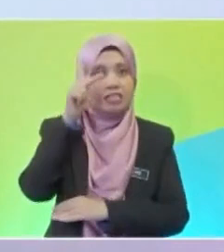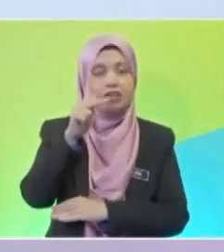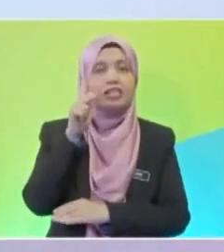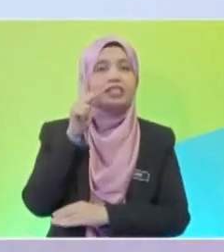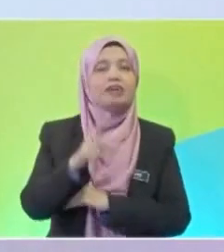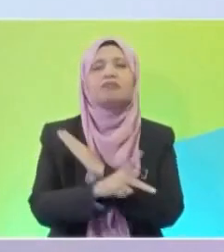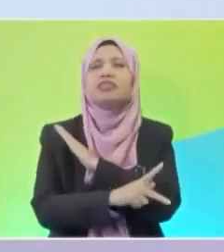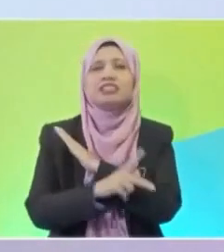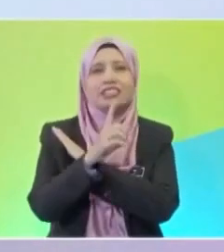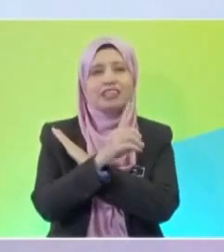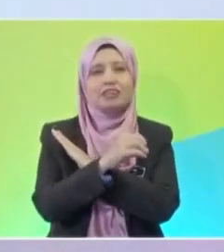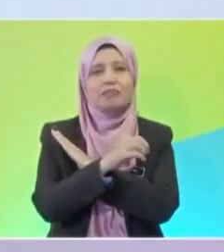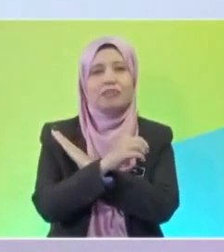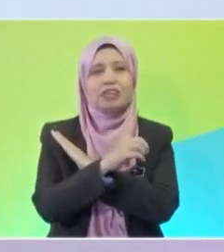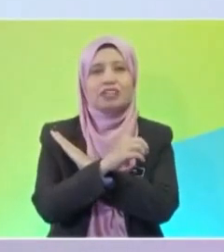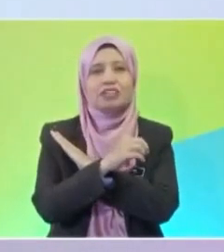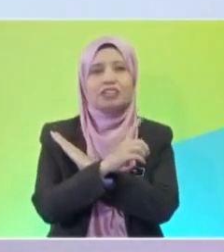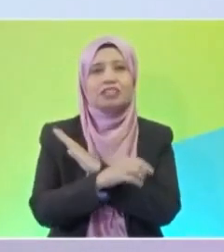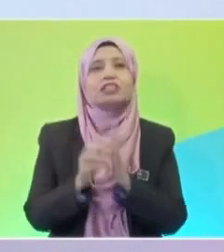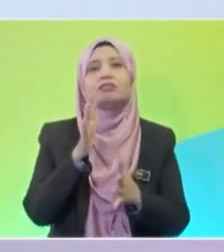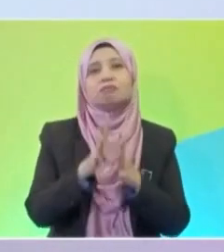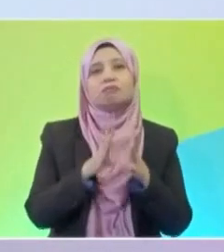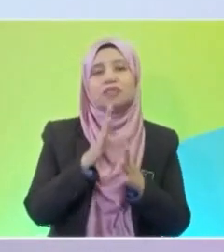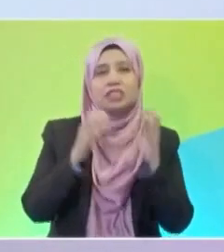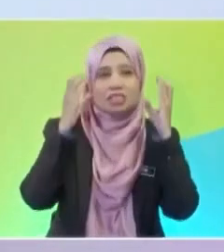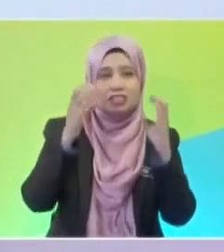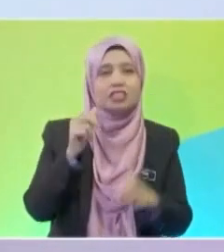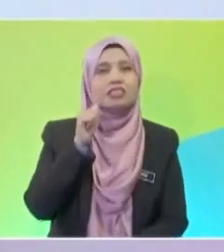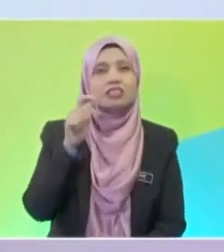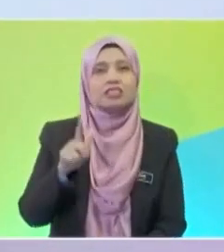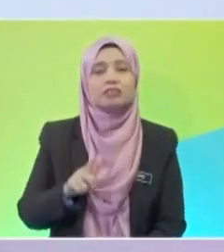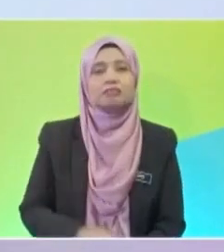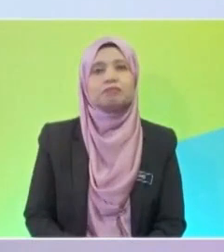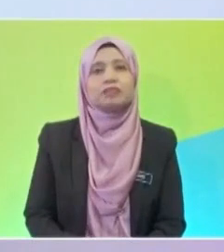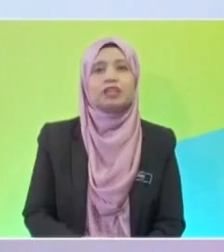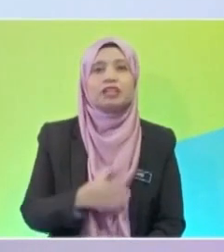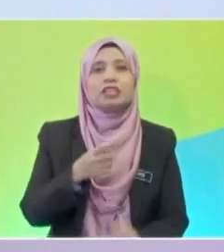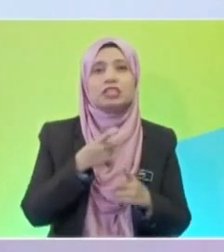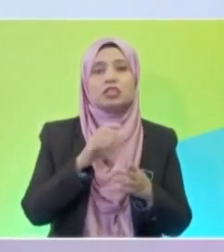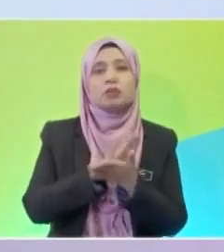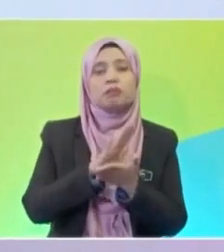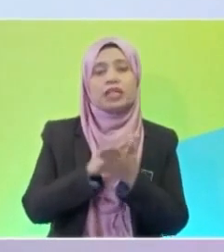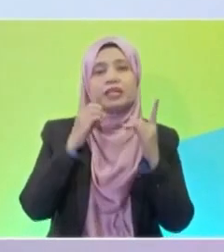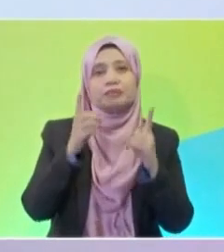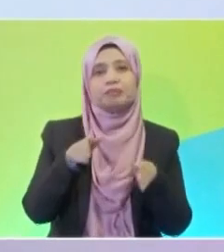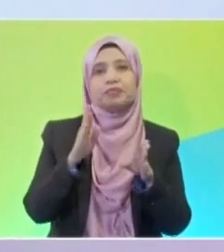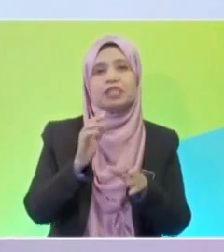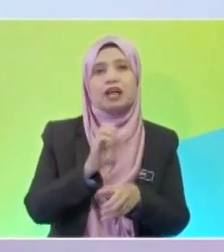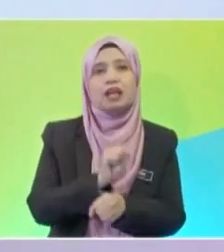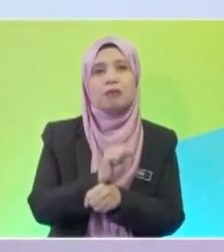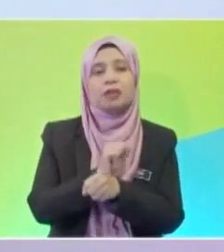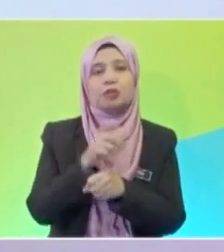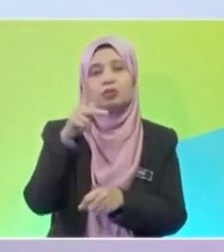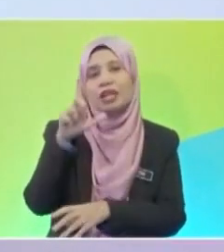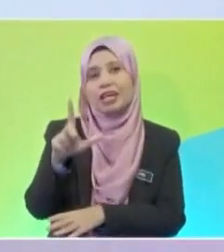jaya. Juga terima kasih kita ucapkan kepada jurubahasa isyarat kita pada hari ini, Cikgu Azliana Mashuri dari Sekolah Kebangsaan Pendidikan Khas Jalan Batu